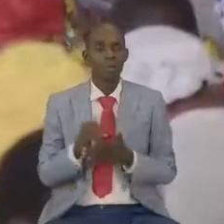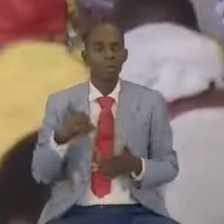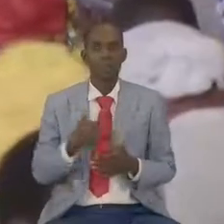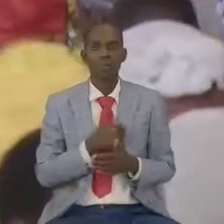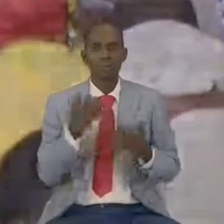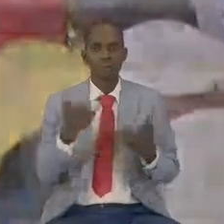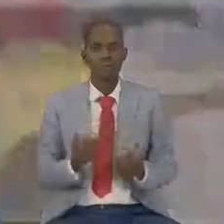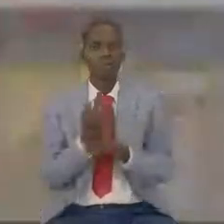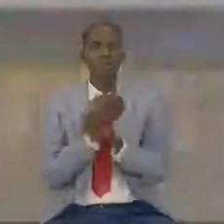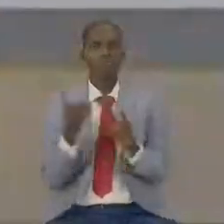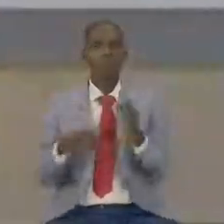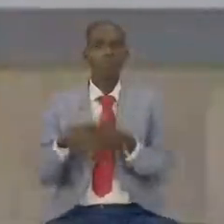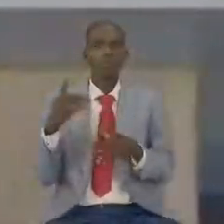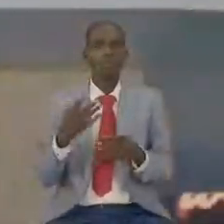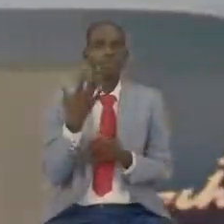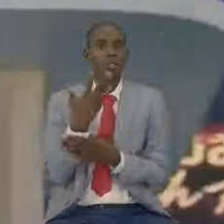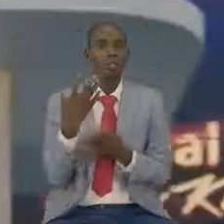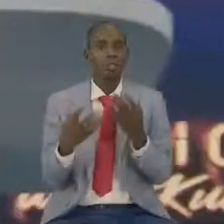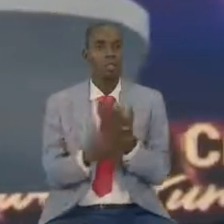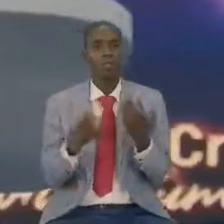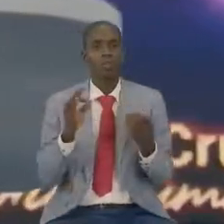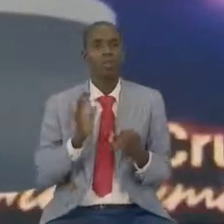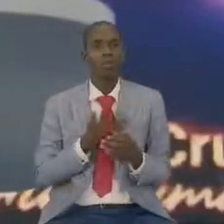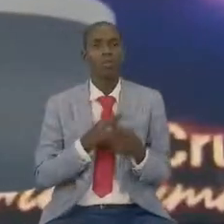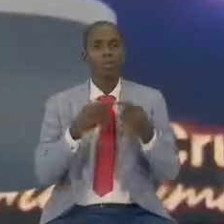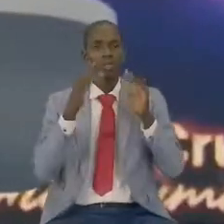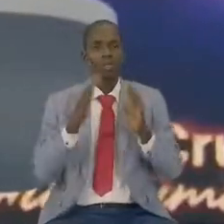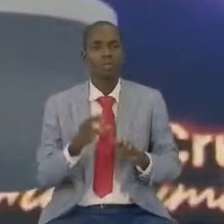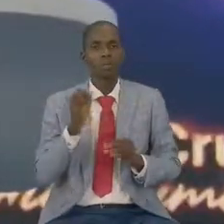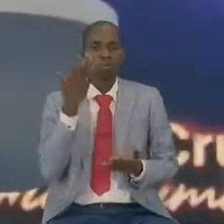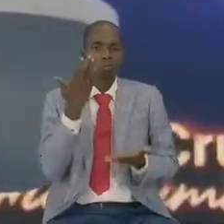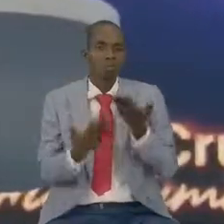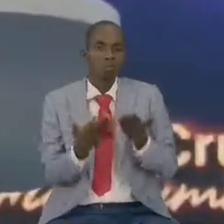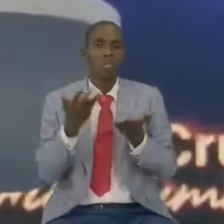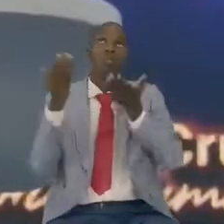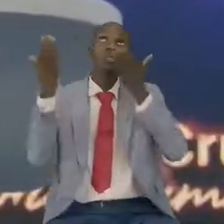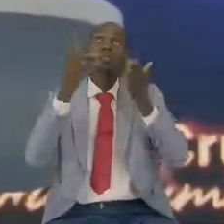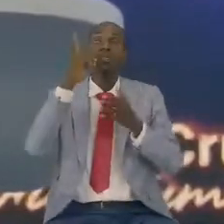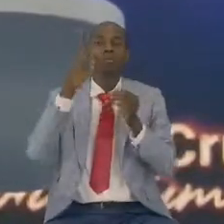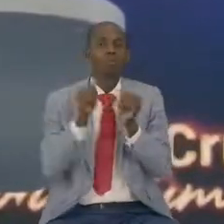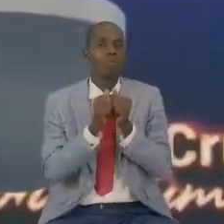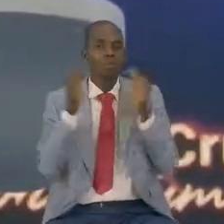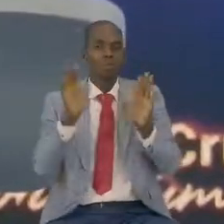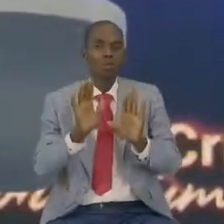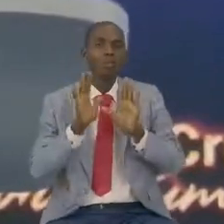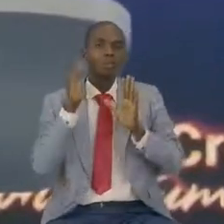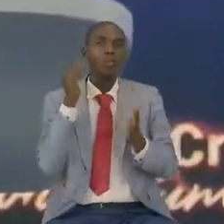la main de nos ennemis, de le servir sans crainte.